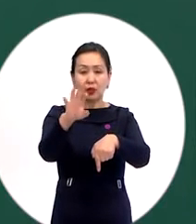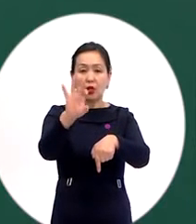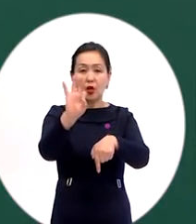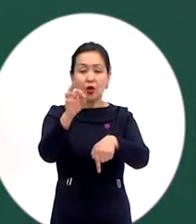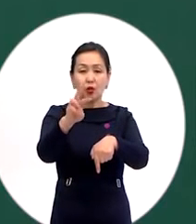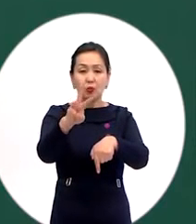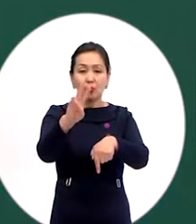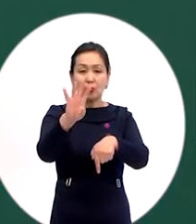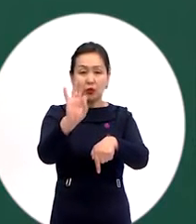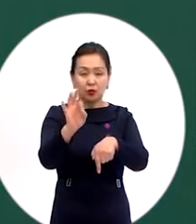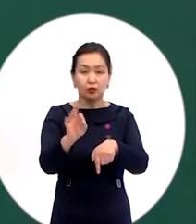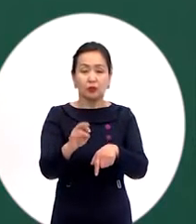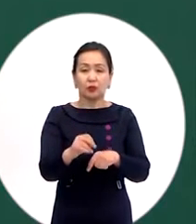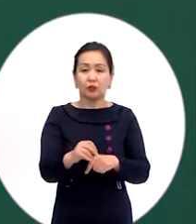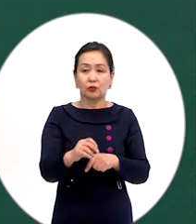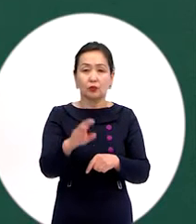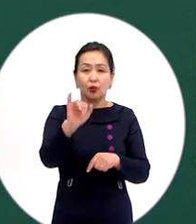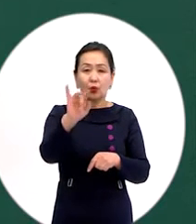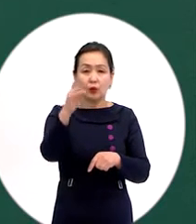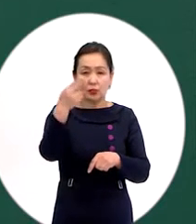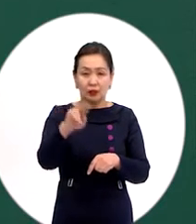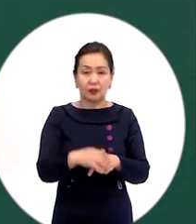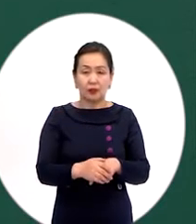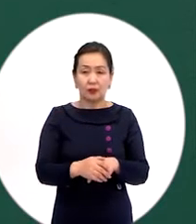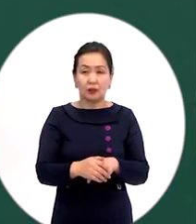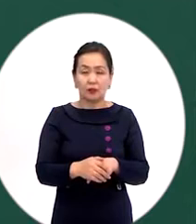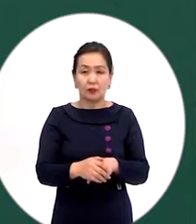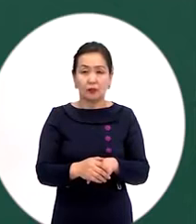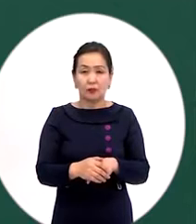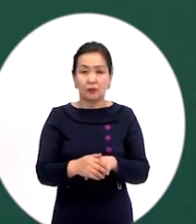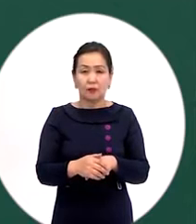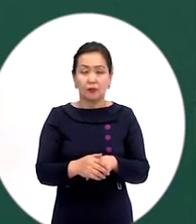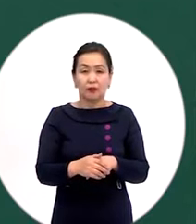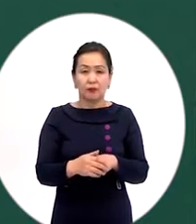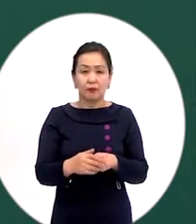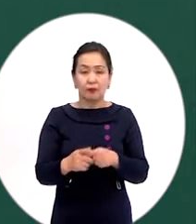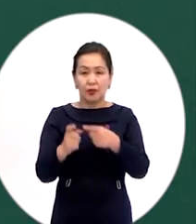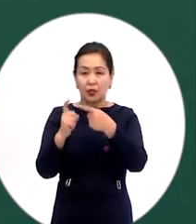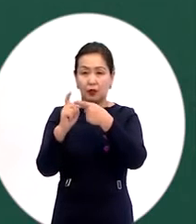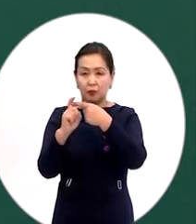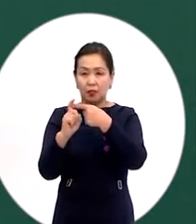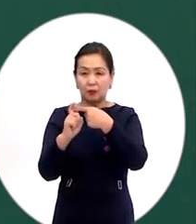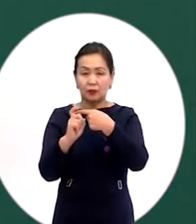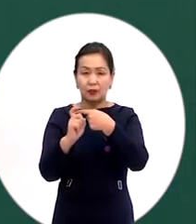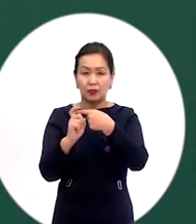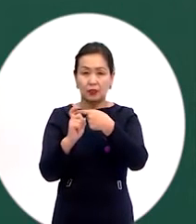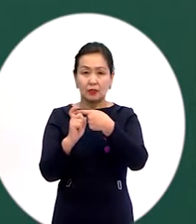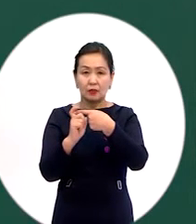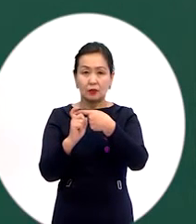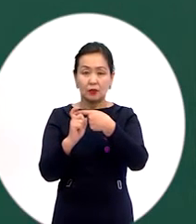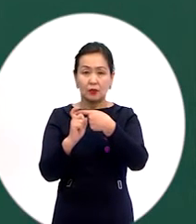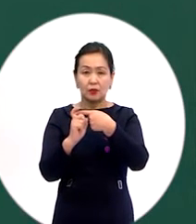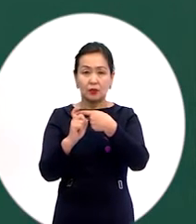Хамтдаа уншаарай. Өмнө, урд. За, сум маань баруун тийш харсан